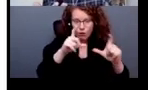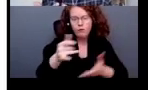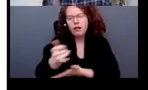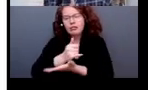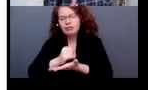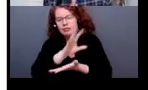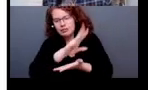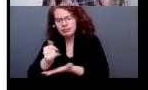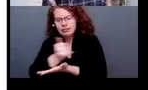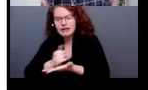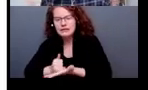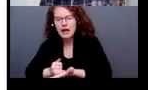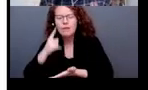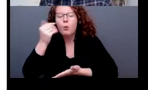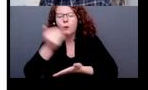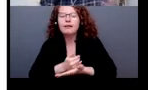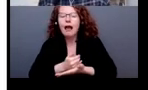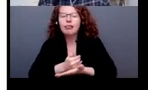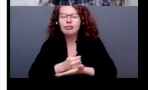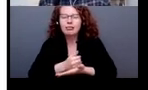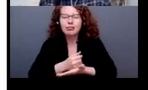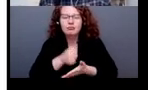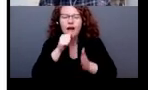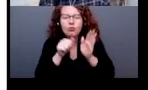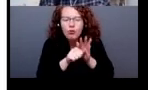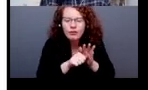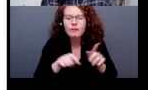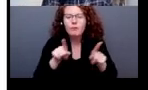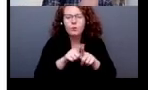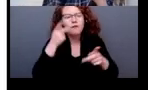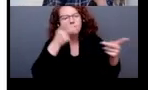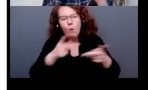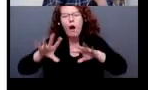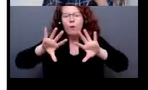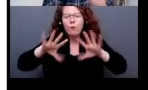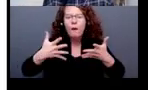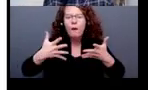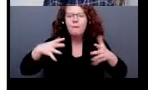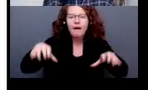aussi pour mettre en valeur certaines actions, certains gestes ou certains objets.